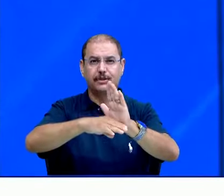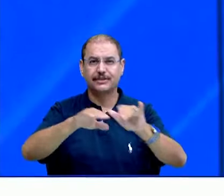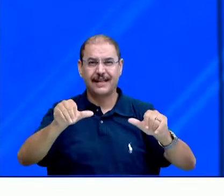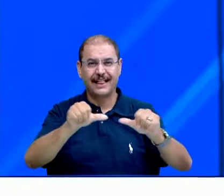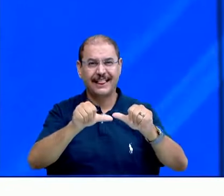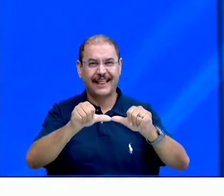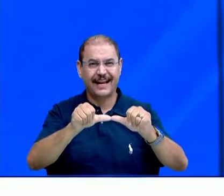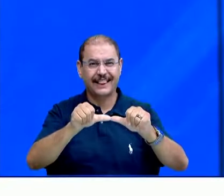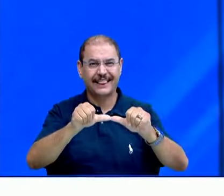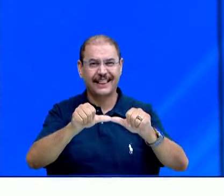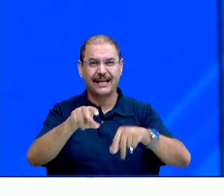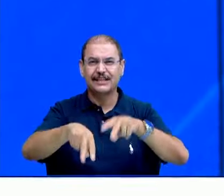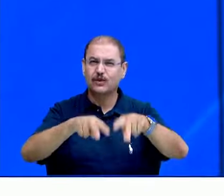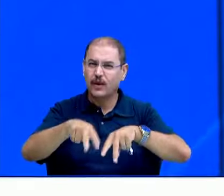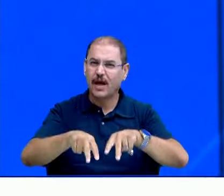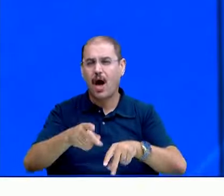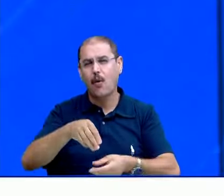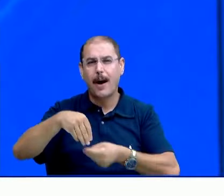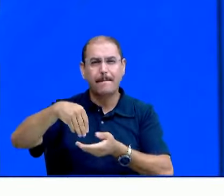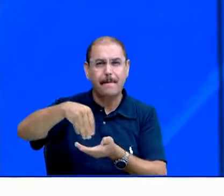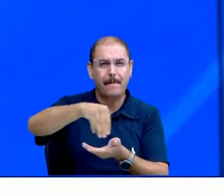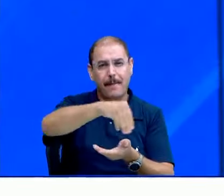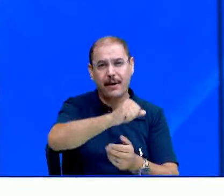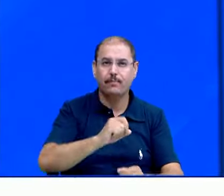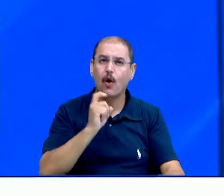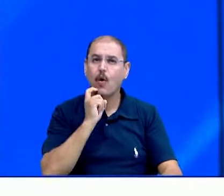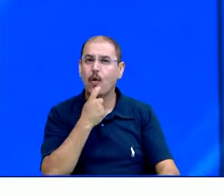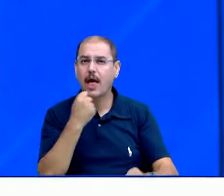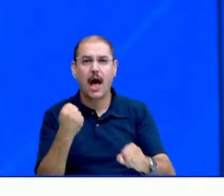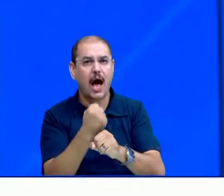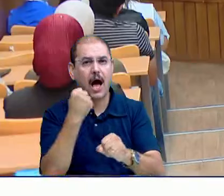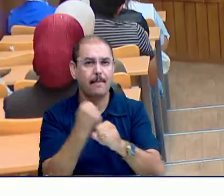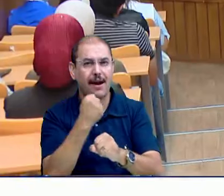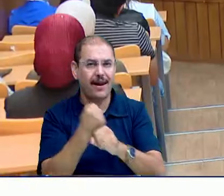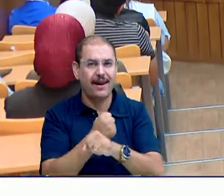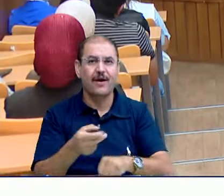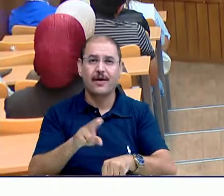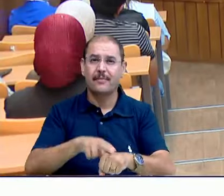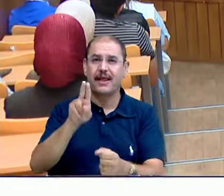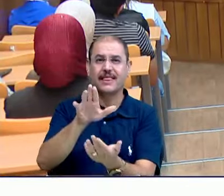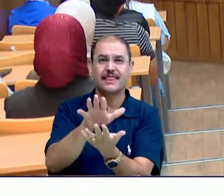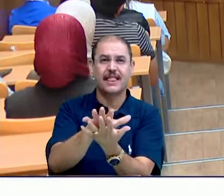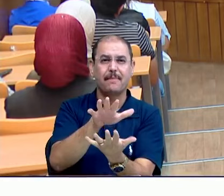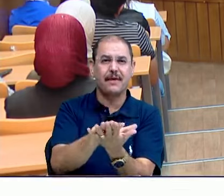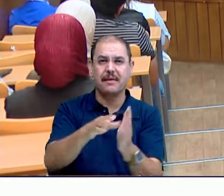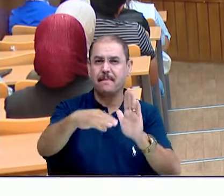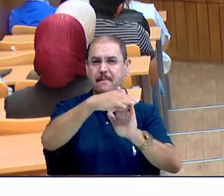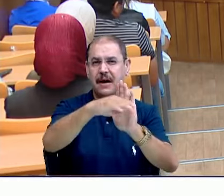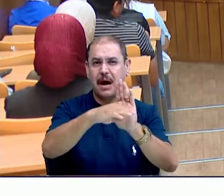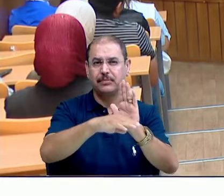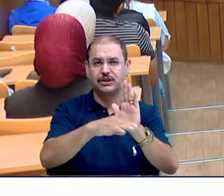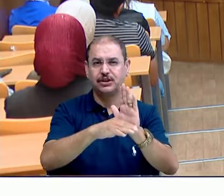كبرنامج مشترك بين كليه الاعمال وكليه الانسانيات التطبيقيه للاضافه الى مجموعه مميزه من البرامج التي تم